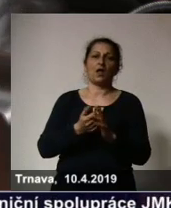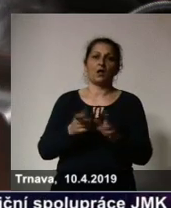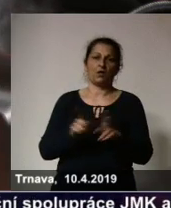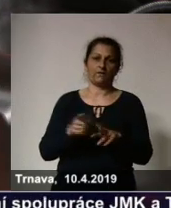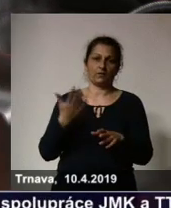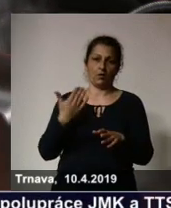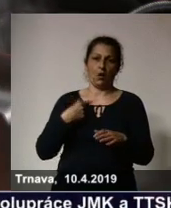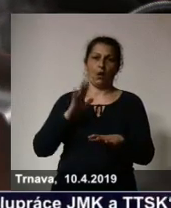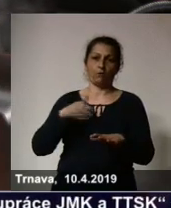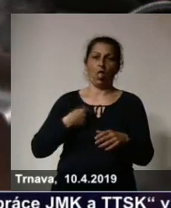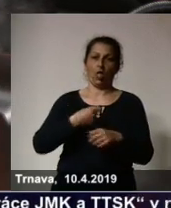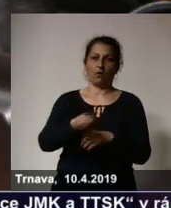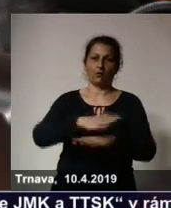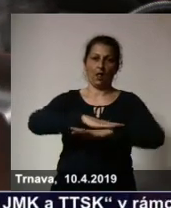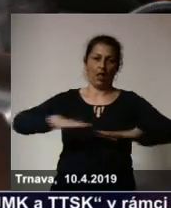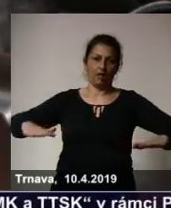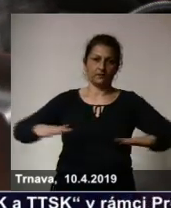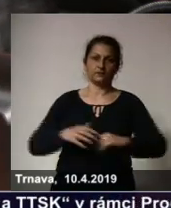znení predložené. Nech sa páči.